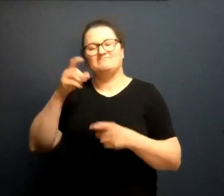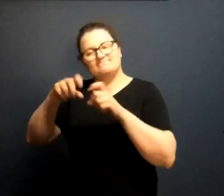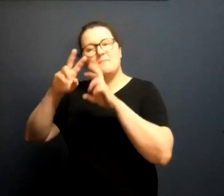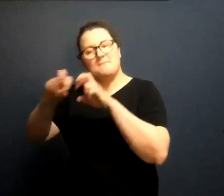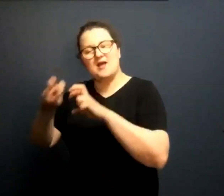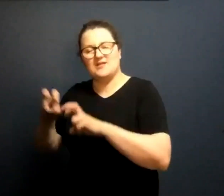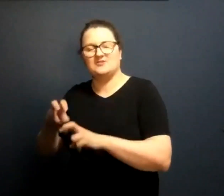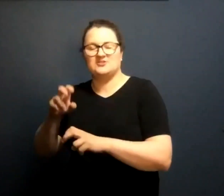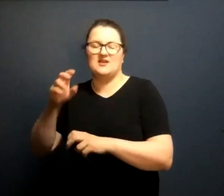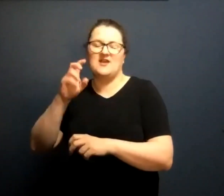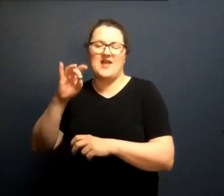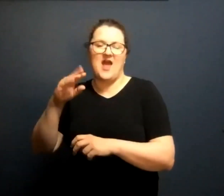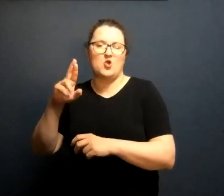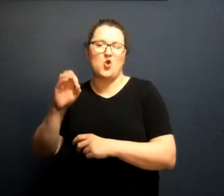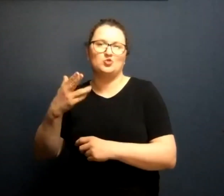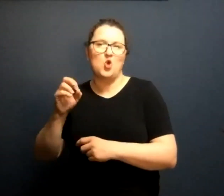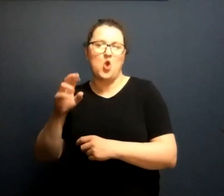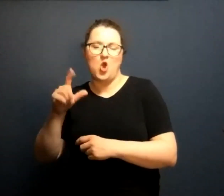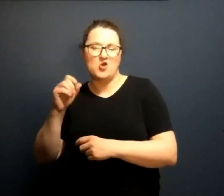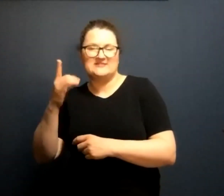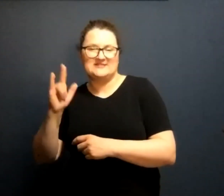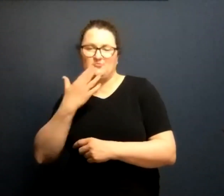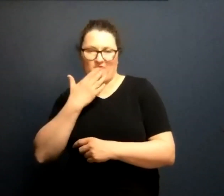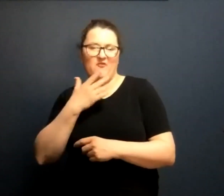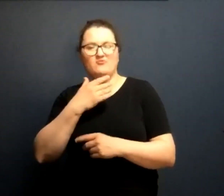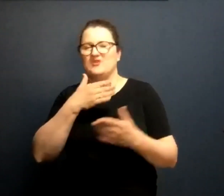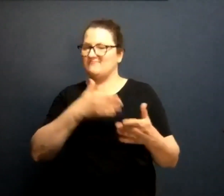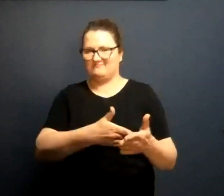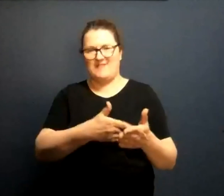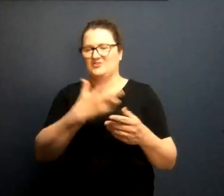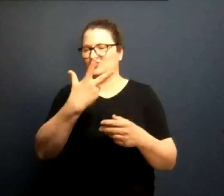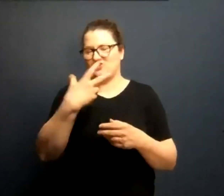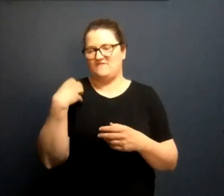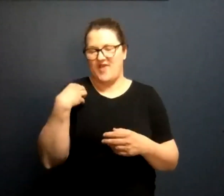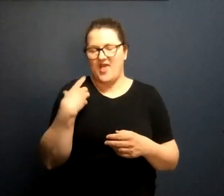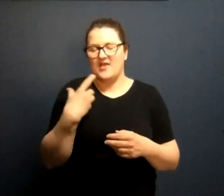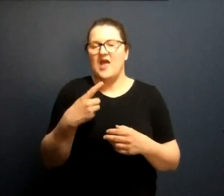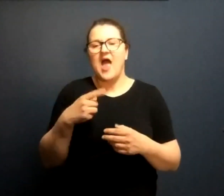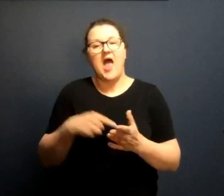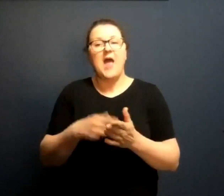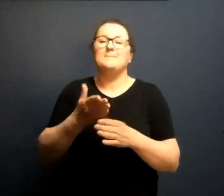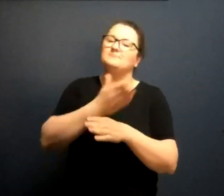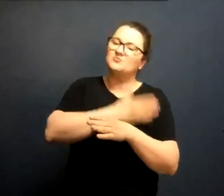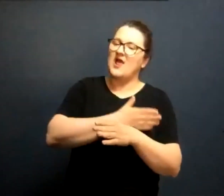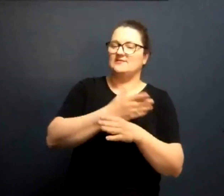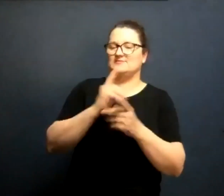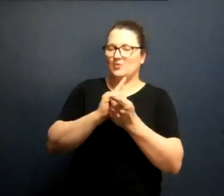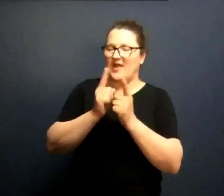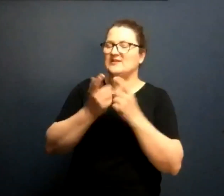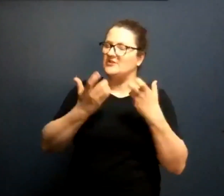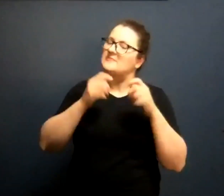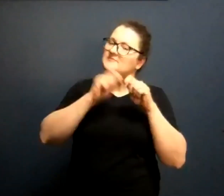granice. Natomiast no dramatyczne, ja przed spotkaniem dzisiejszym chciałam jeszcze sprawdzić takie badania amerykańskie,